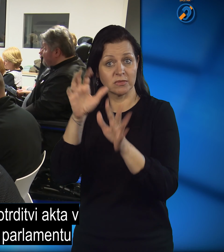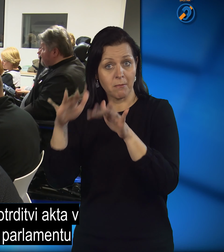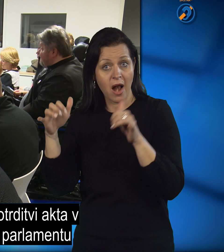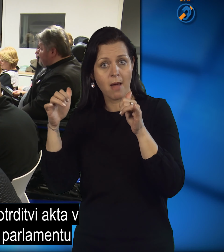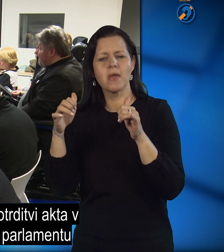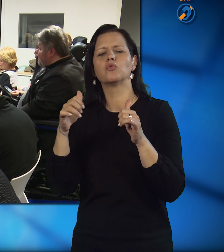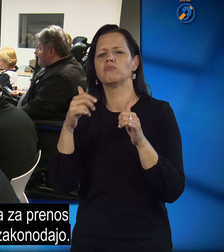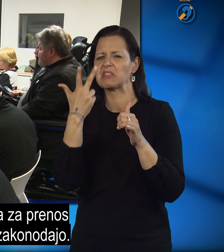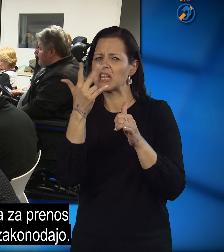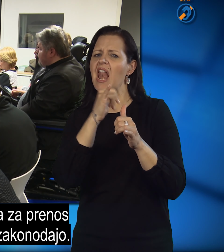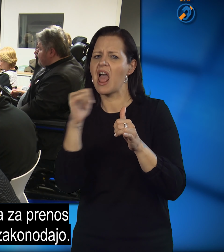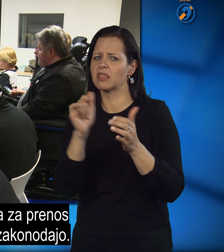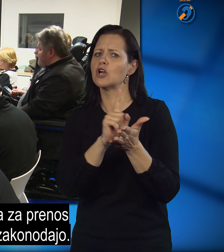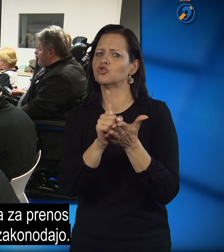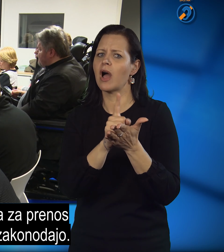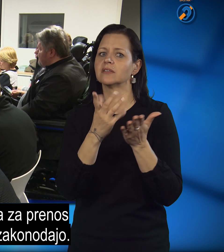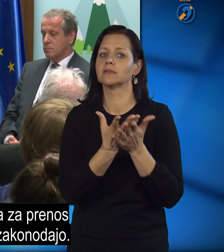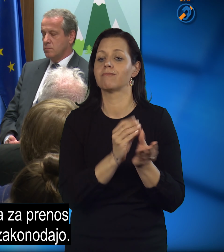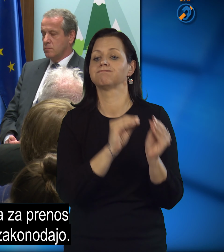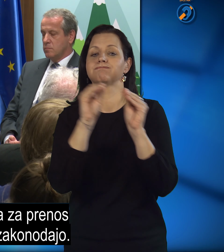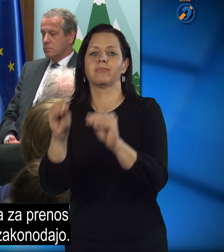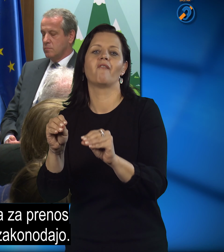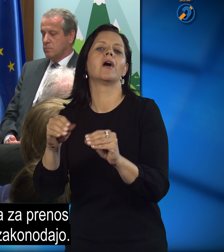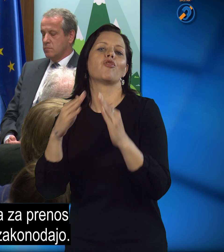za prenos v domačo zakonodajo.